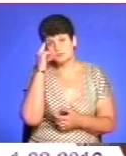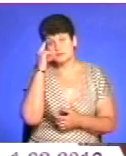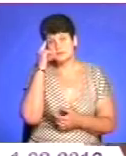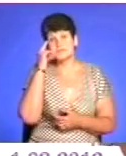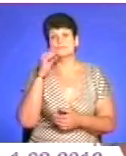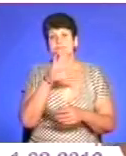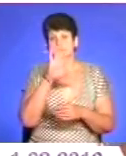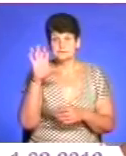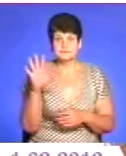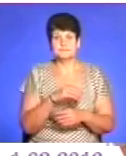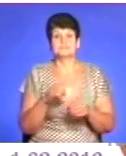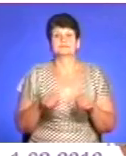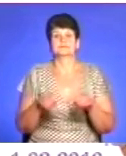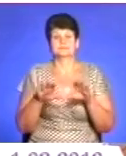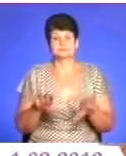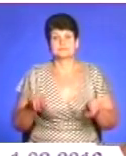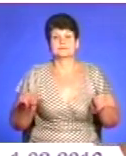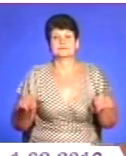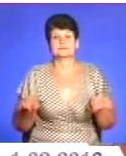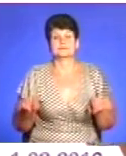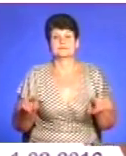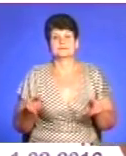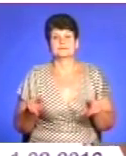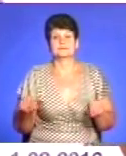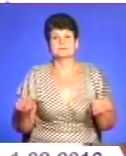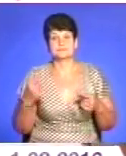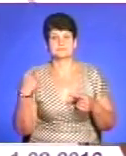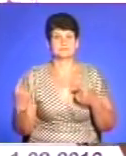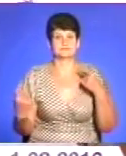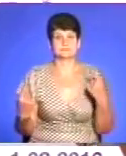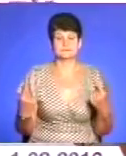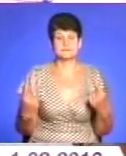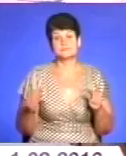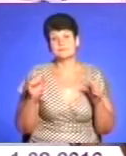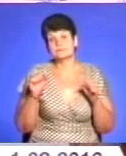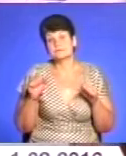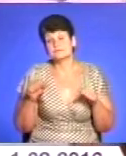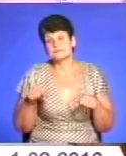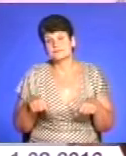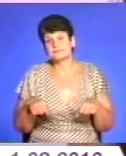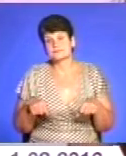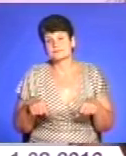все, вирішити, що вони створені одне для одного чи ні. Тому, як на мене, можливо, і краще,